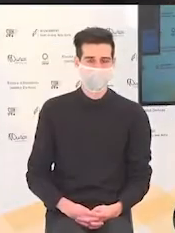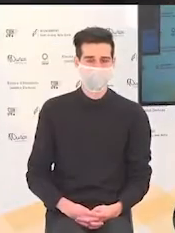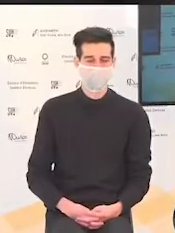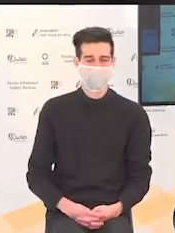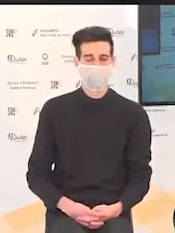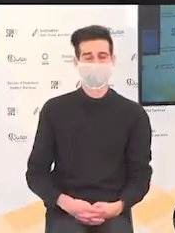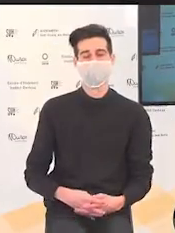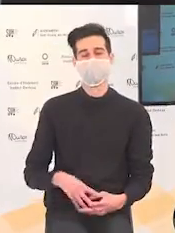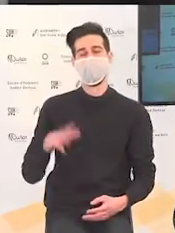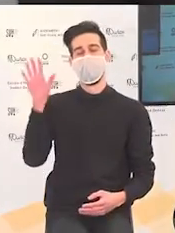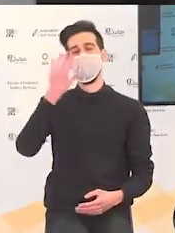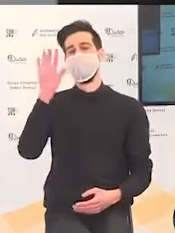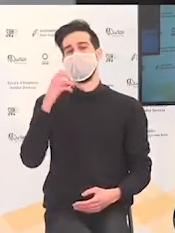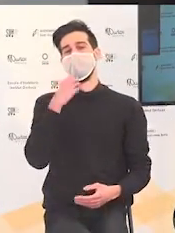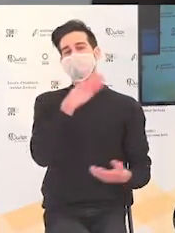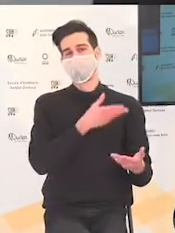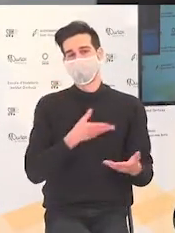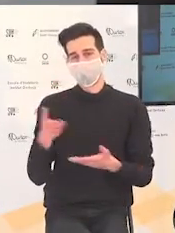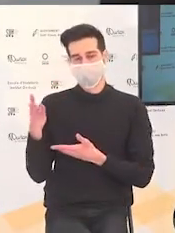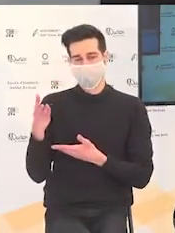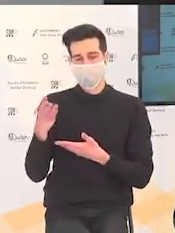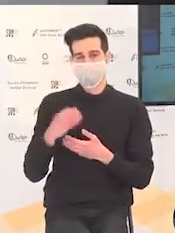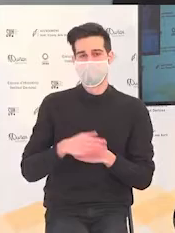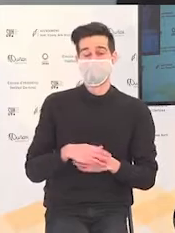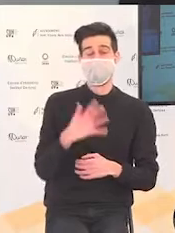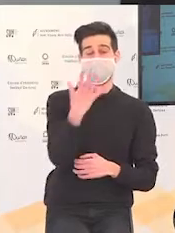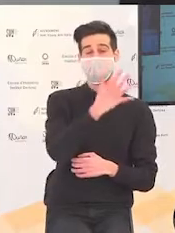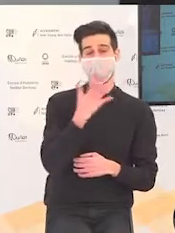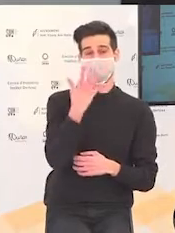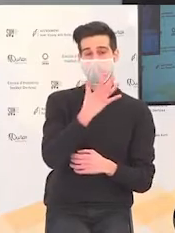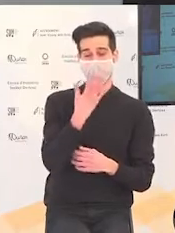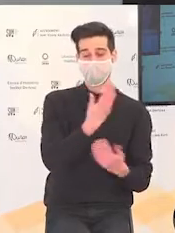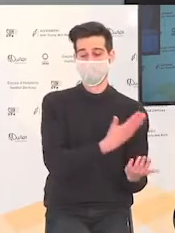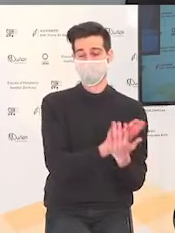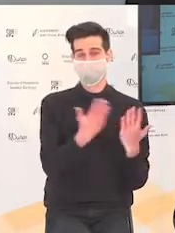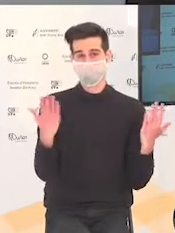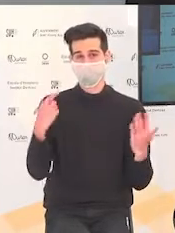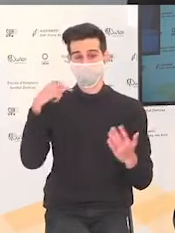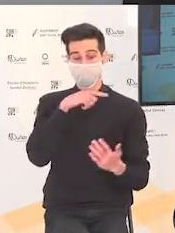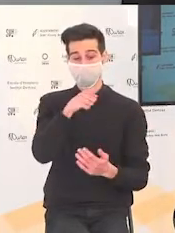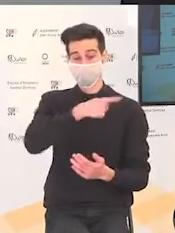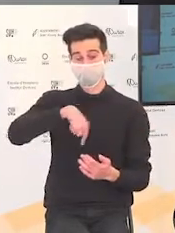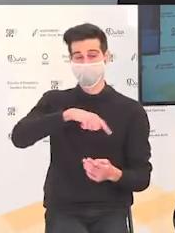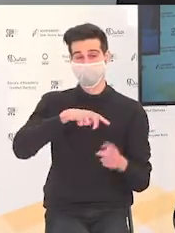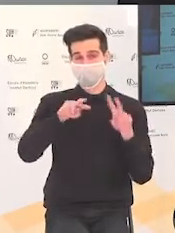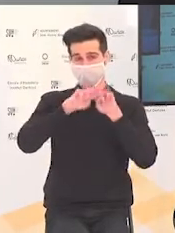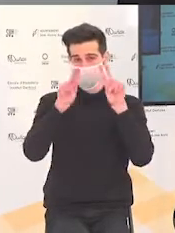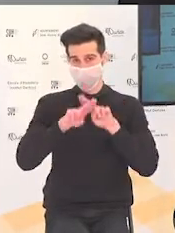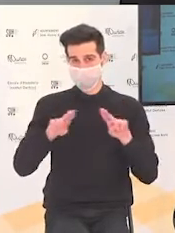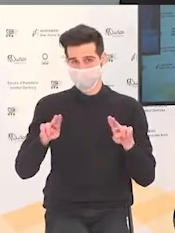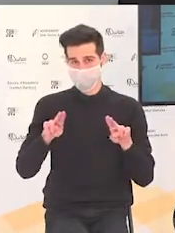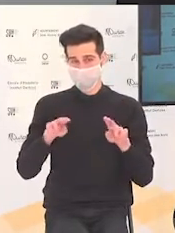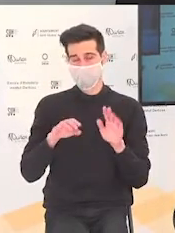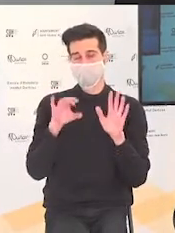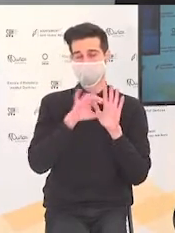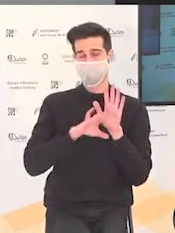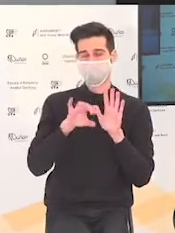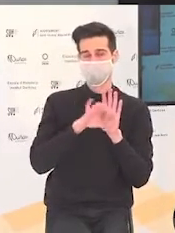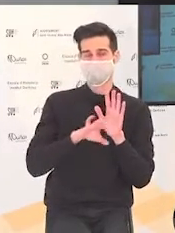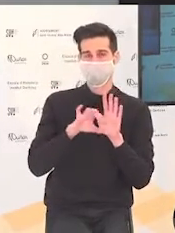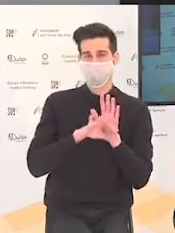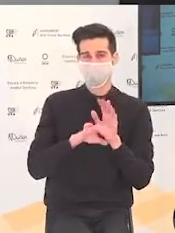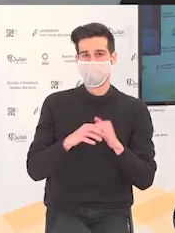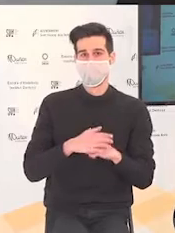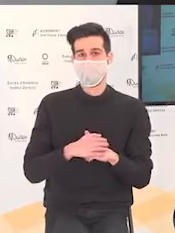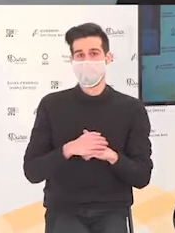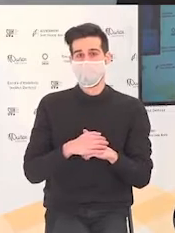Hola, benvinguts i benvingudes a la cinquena mostra de pastisseria internacional de Sant Vicenç dels Horts. El que heu trobat a sobre de les